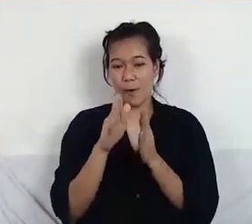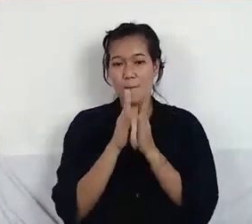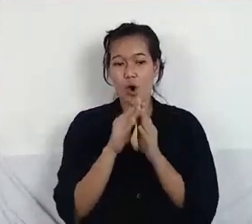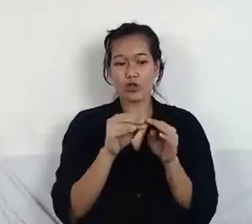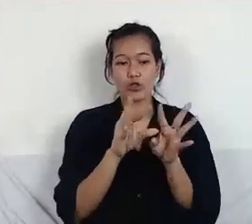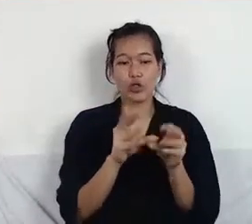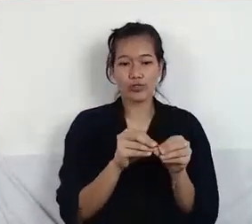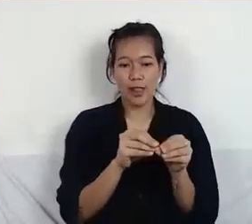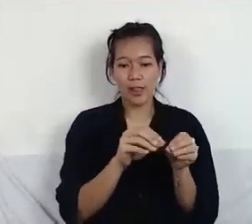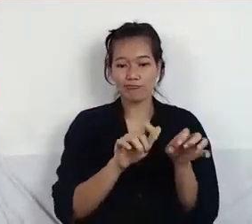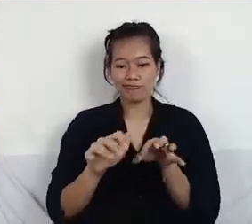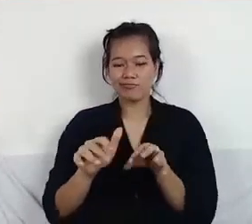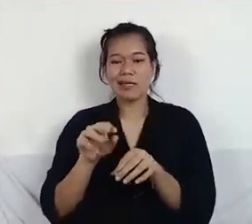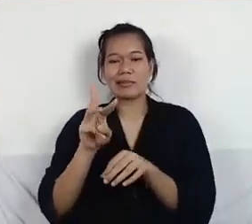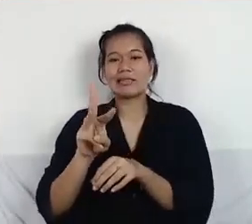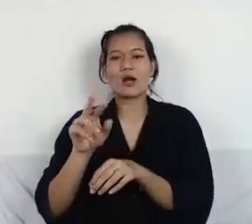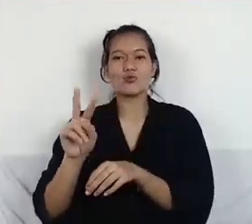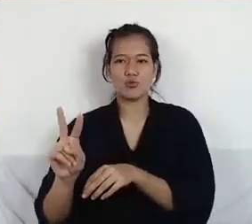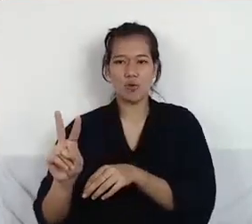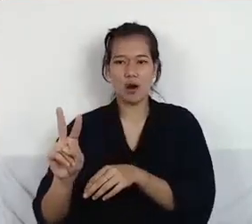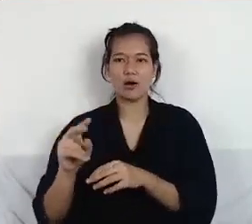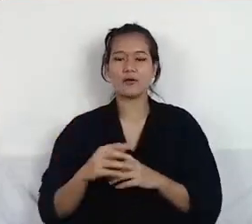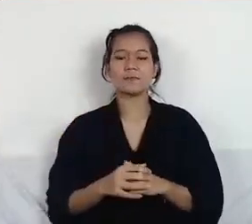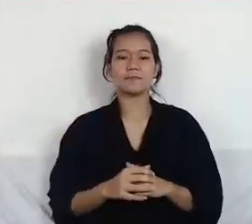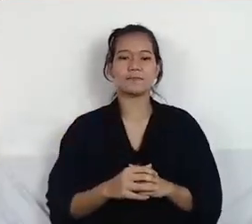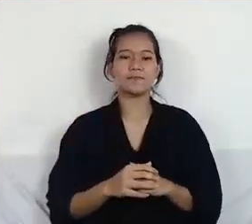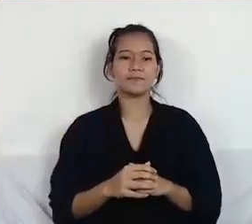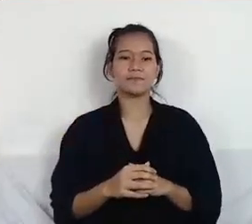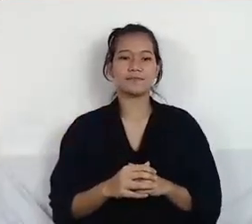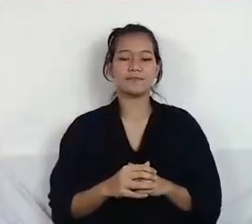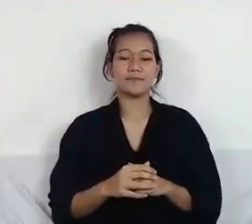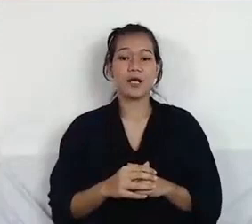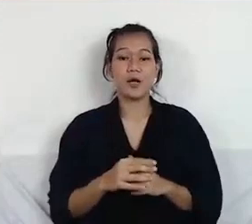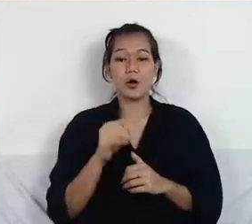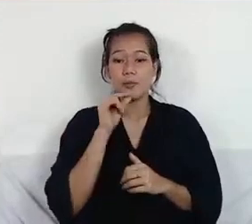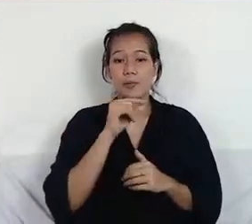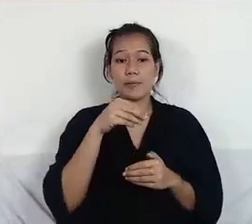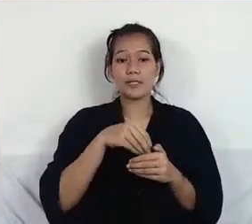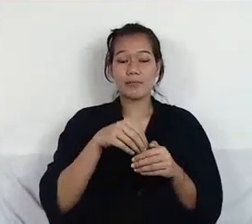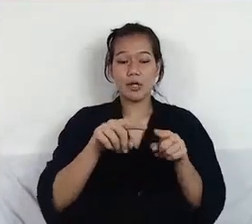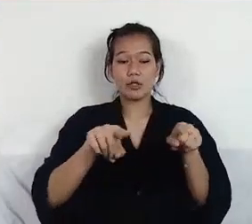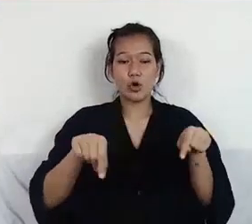di bagian akhir nominal. Dan persembahan kotak